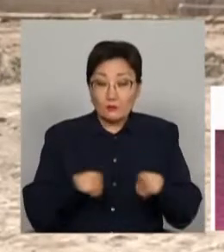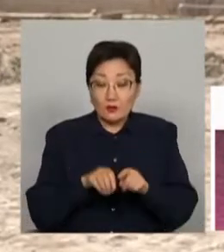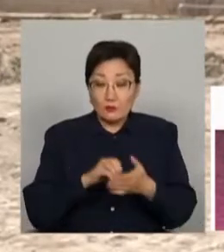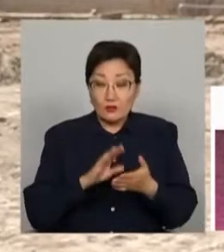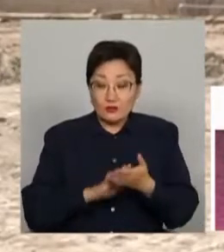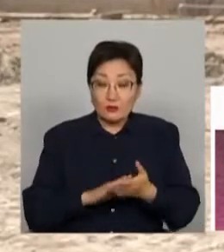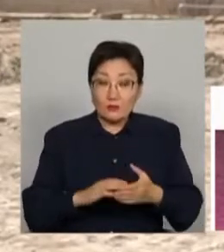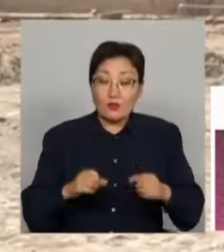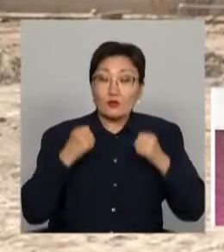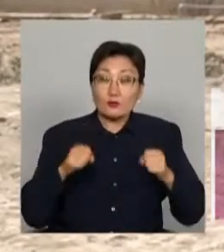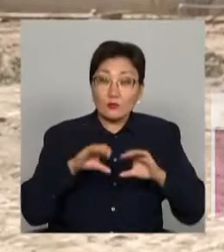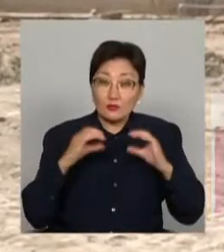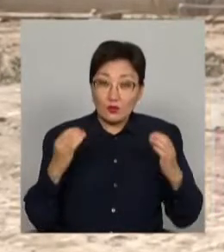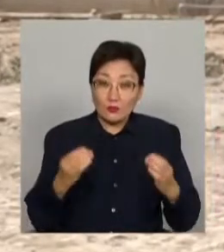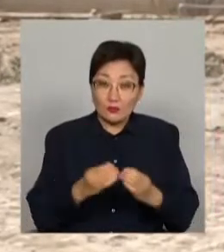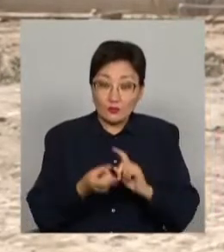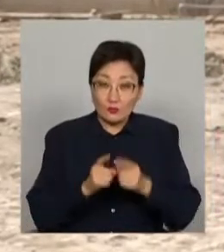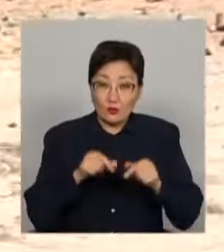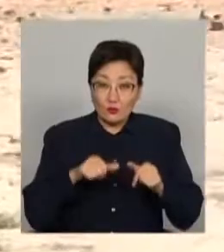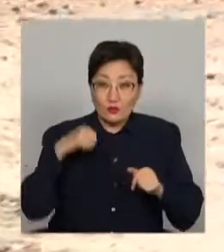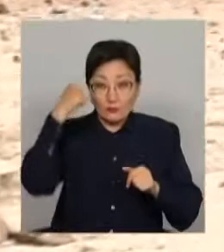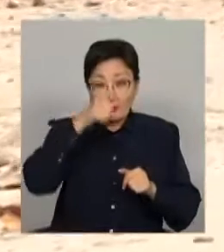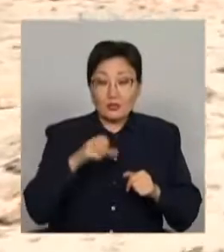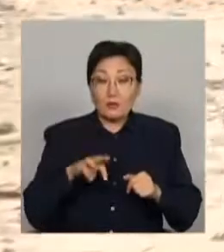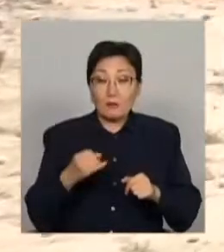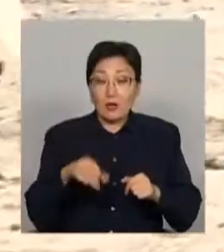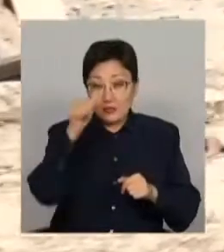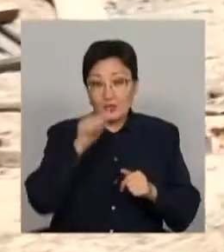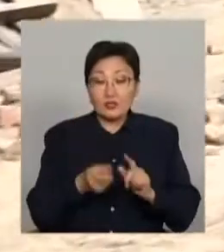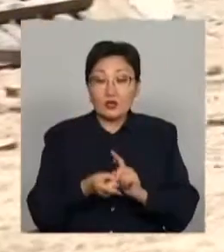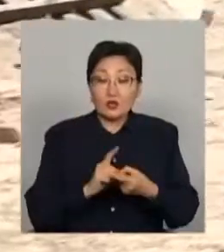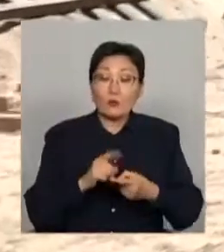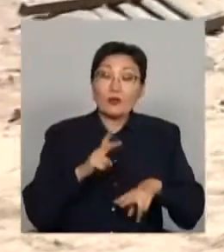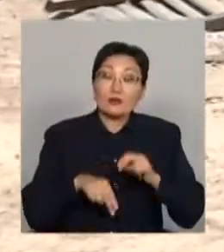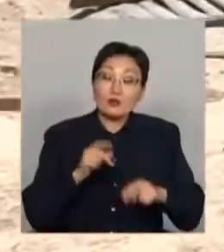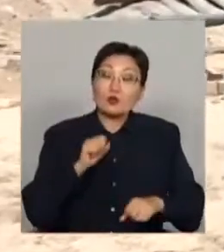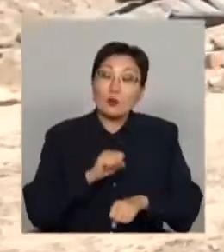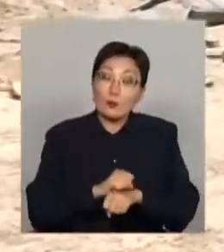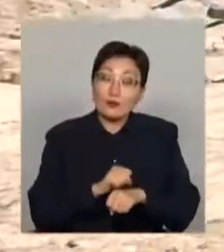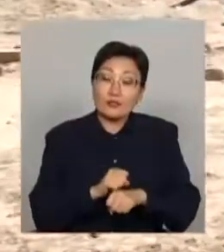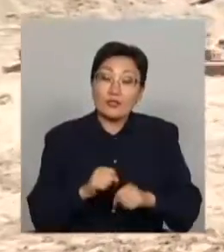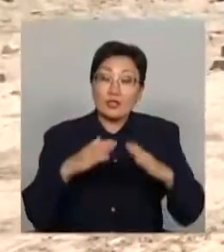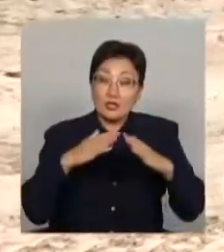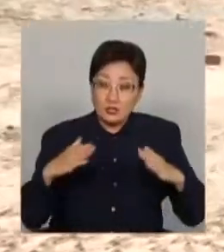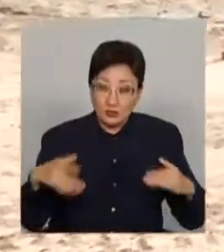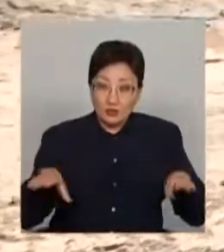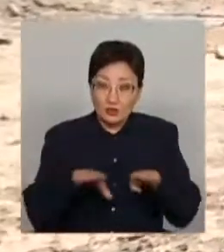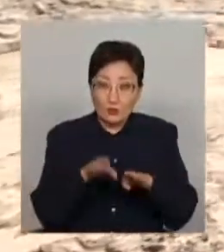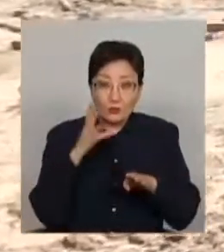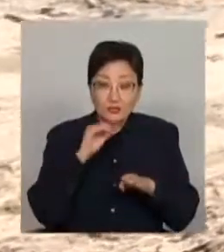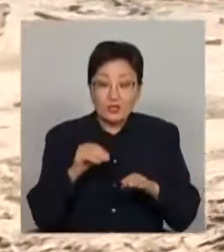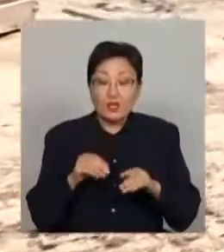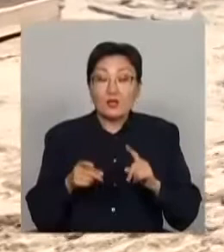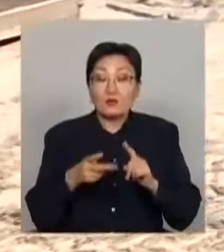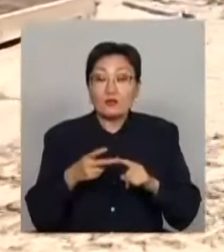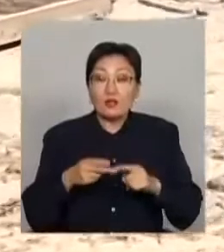деп өзгертіп тастады планды. Осы бил майдаған өзгертіп тастады. Қазір мұнда салынып жатқан үйлердің құрылысы тоқтап тұр. Бірі шатырын жауып үлгерсе, енді бірі қабырғасын